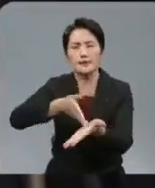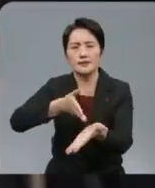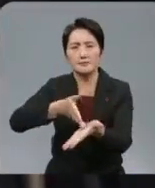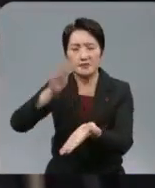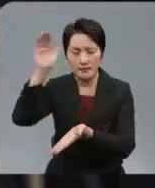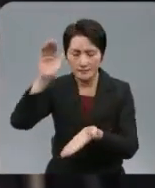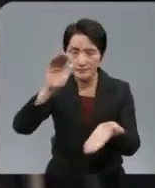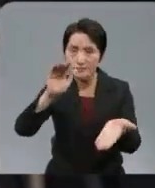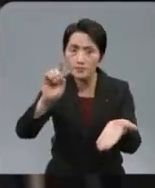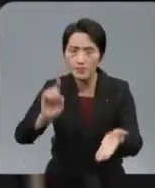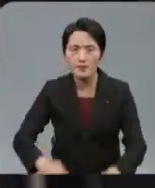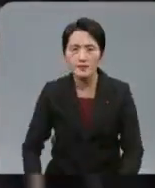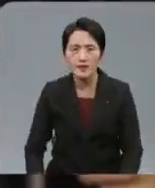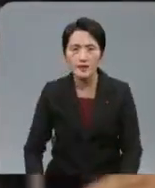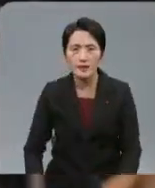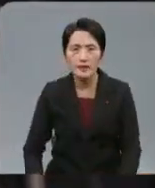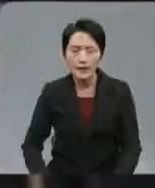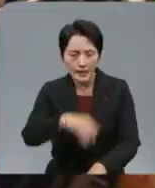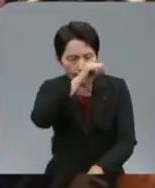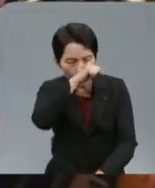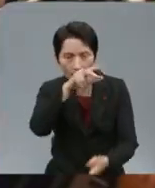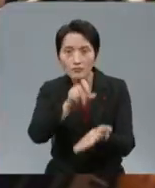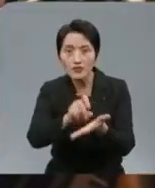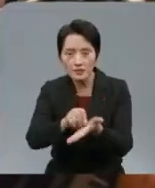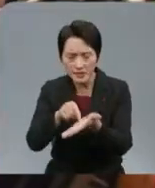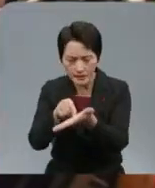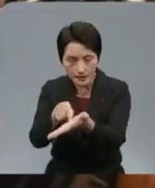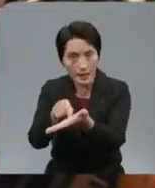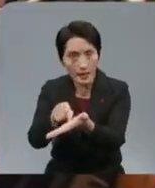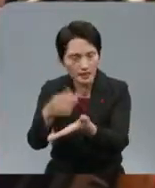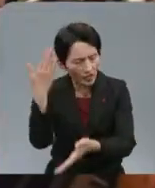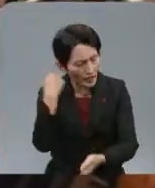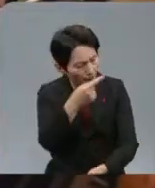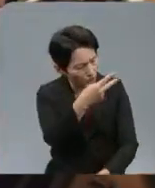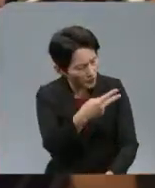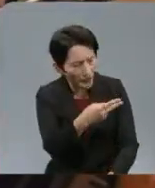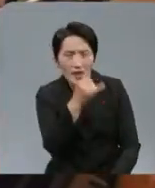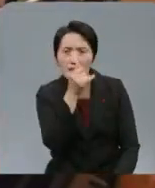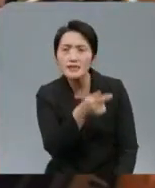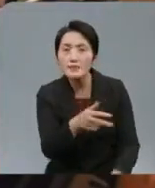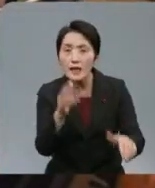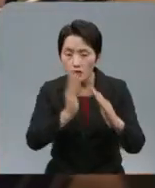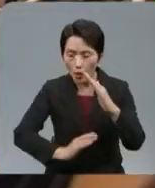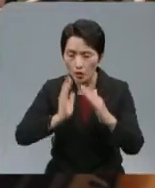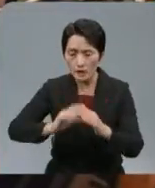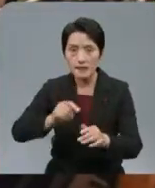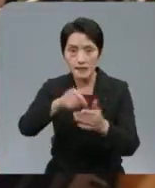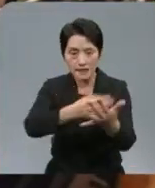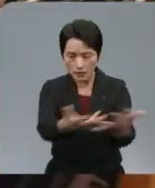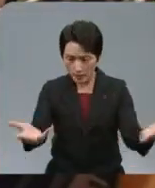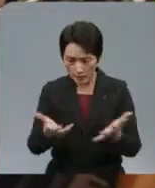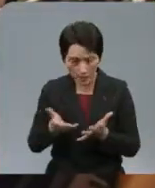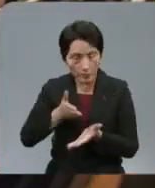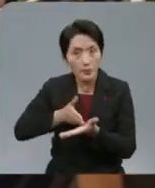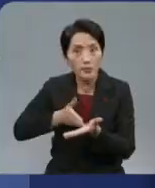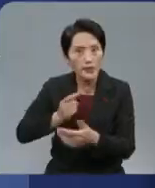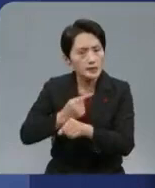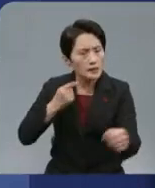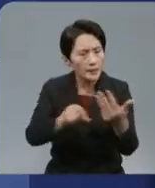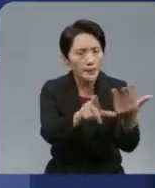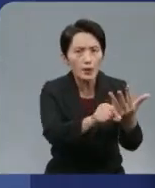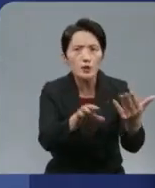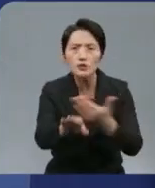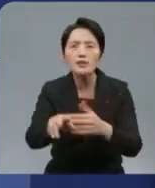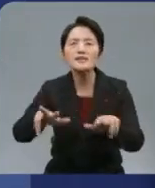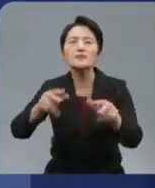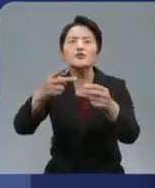wie er sagte einseitiger und gewaltsamer Staatsgeschäfte gefordert die Forderung unterbreitet ihr am Donnerstag auf seiner